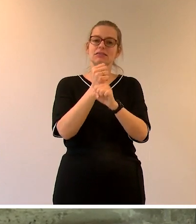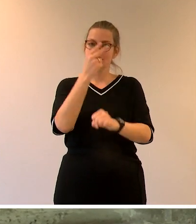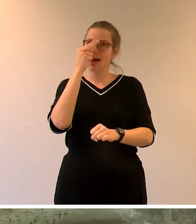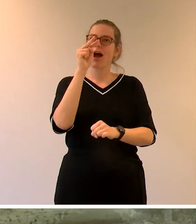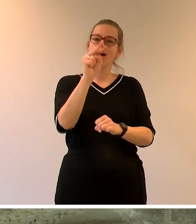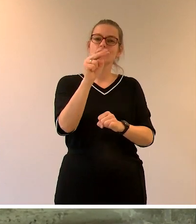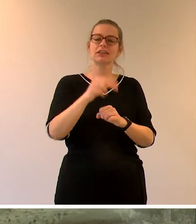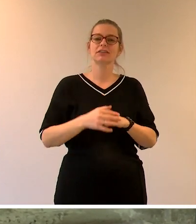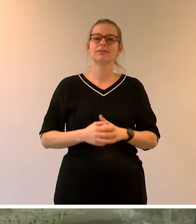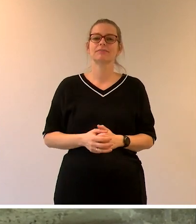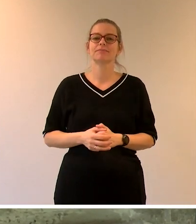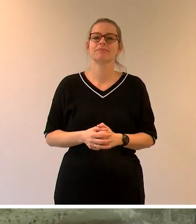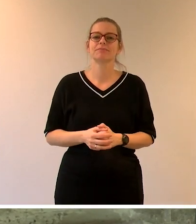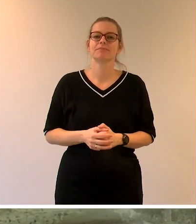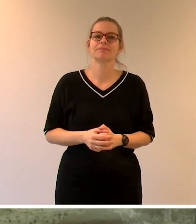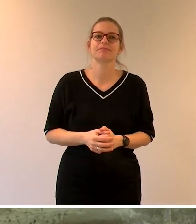uitzicht.